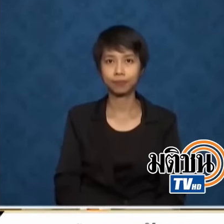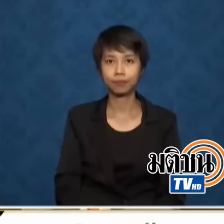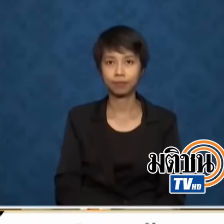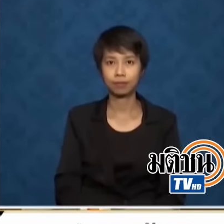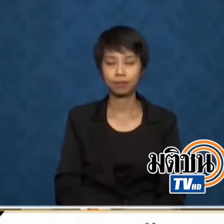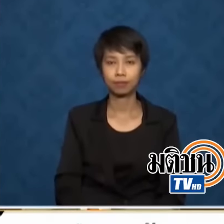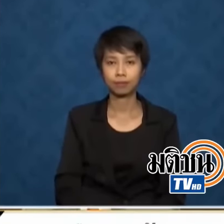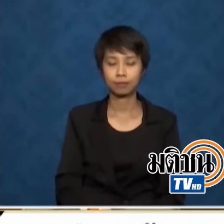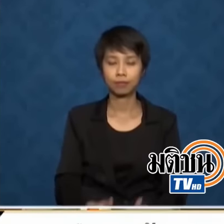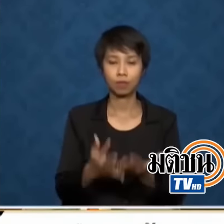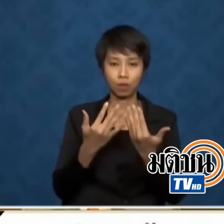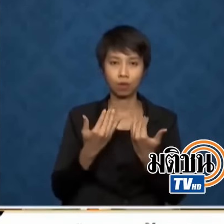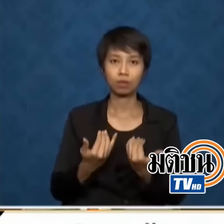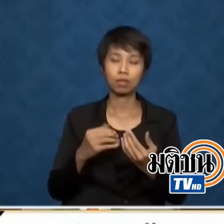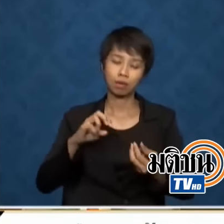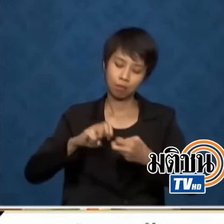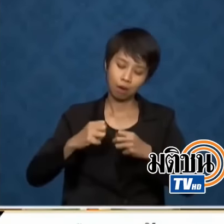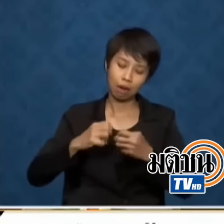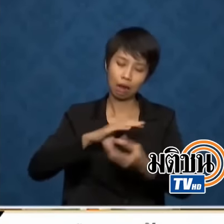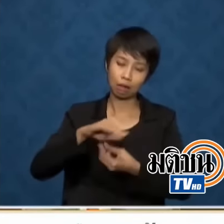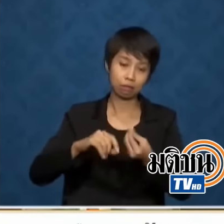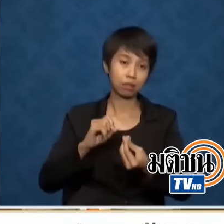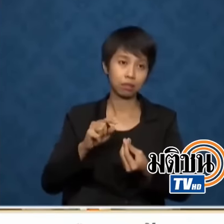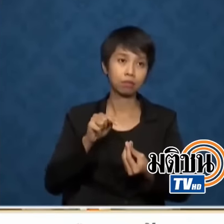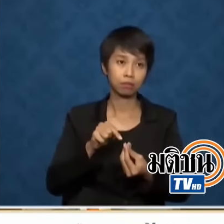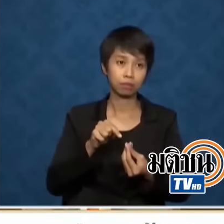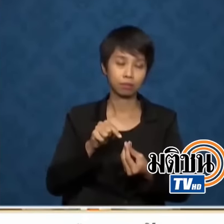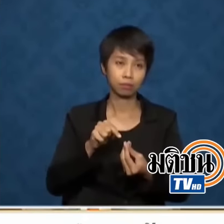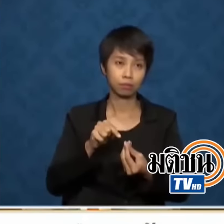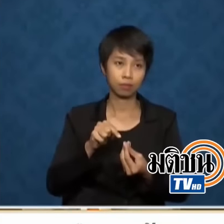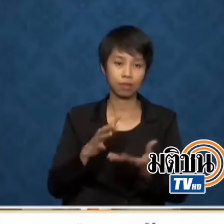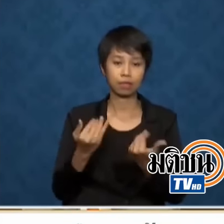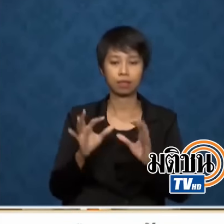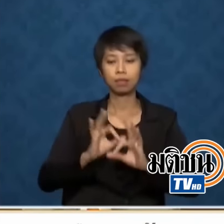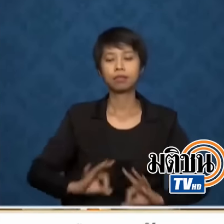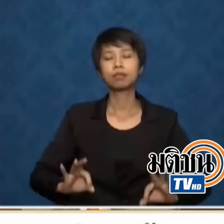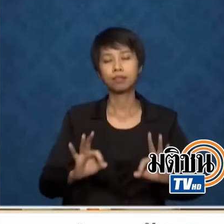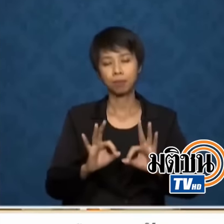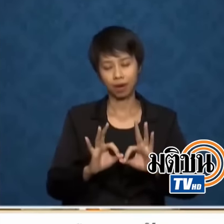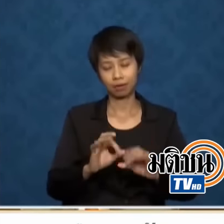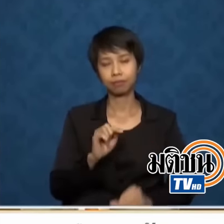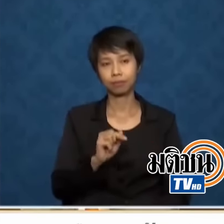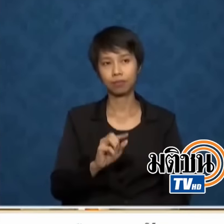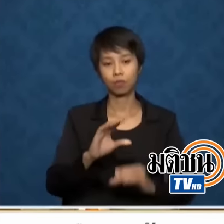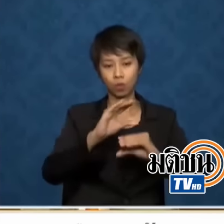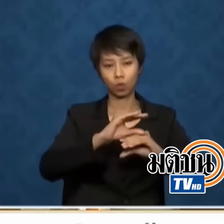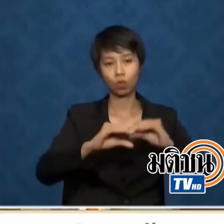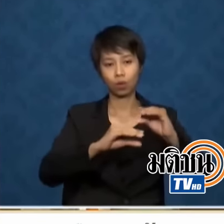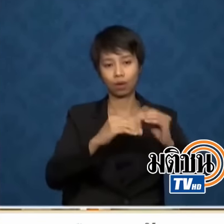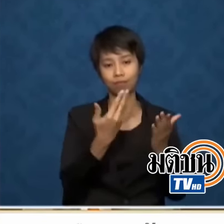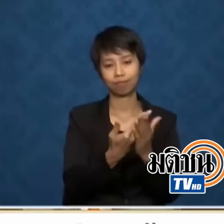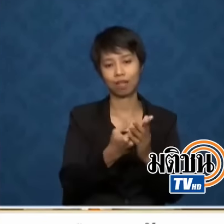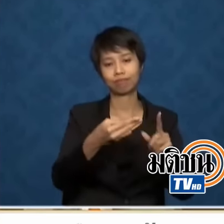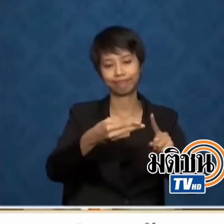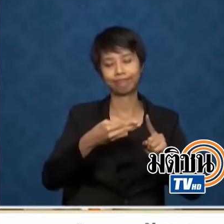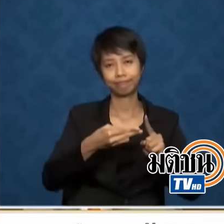ทั้งนั้นเราจะพูดถึงเรื่องวิกฤตโดยที่ไม่พูดถึงเรื่องที่เป็นหัวใจของปัญหานี้ไม่ได้นะนั่นก็คือโครงการดิจิตอล